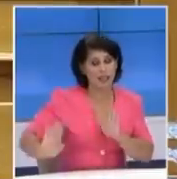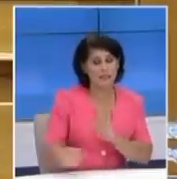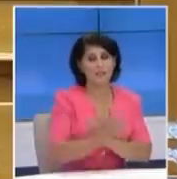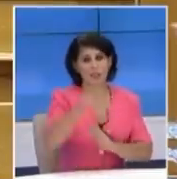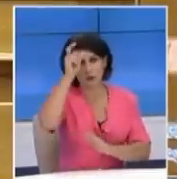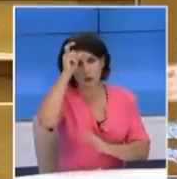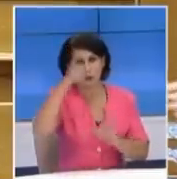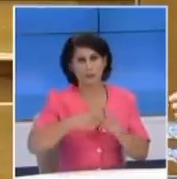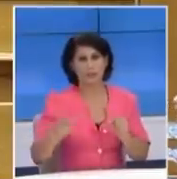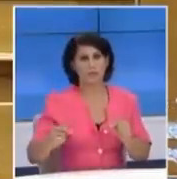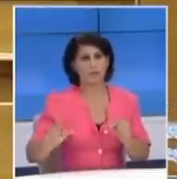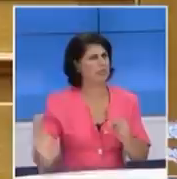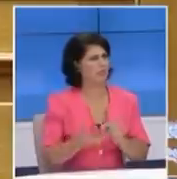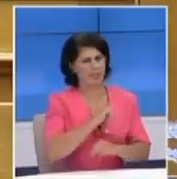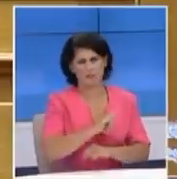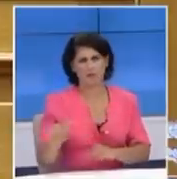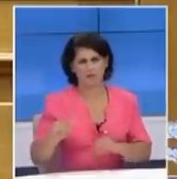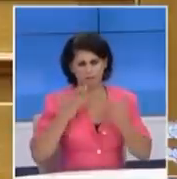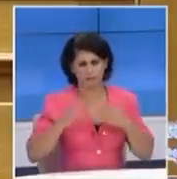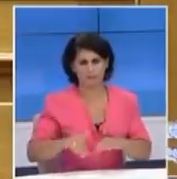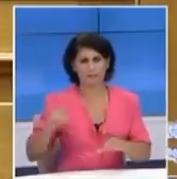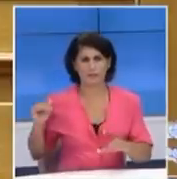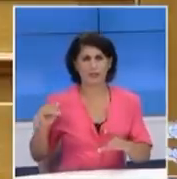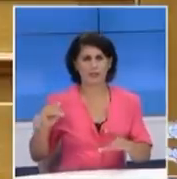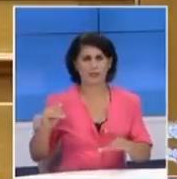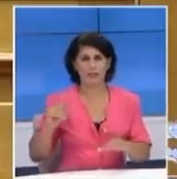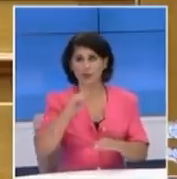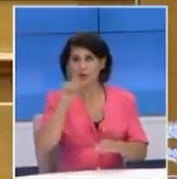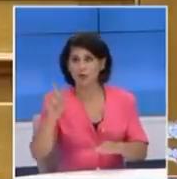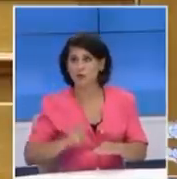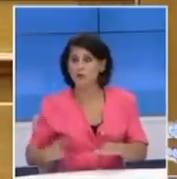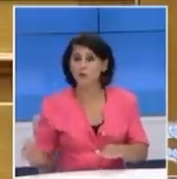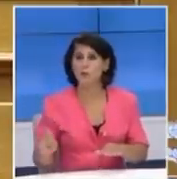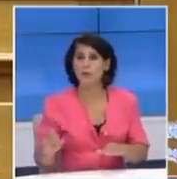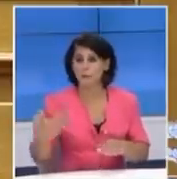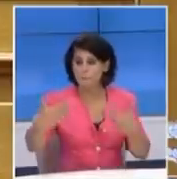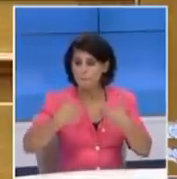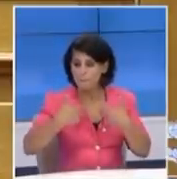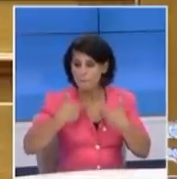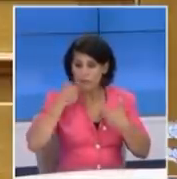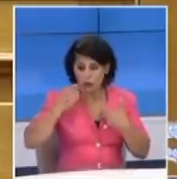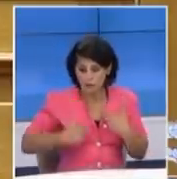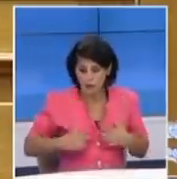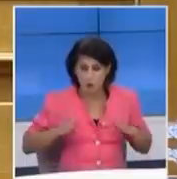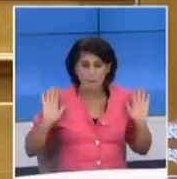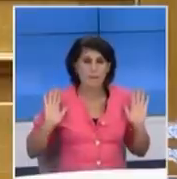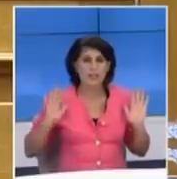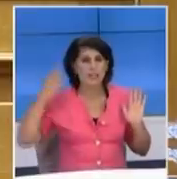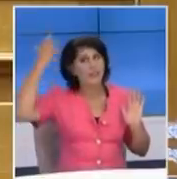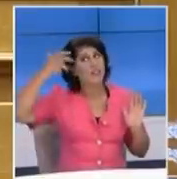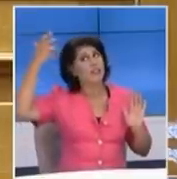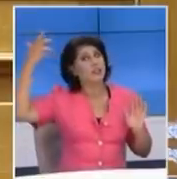Τούρκοι από την Κύπρο. Δεν φύγαν ποτέ. Δυστυχώς ζούμε με αυταπάτες. Ζει το πολιτικό μας σύστημα με αυταπάτες. Ζει